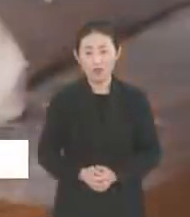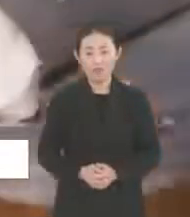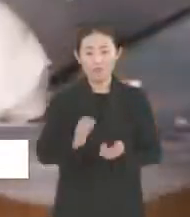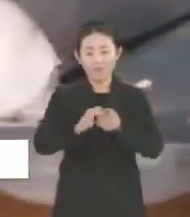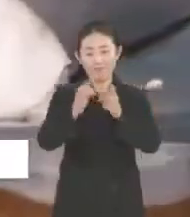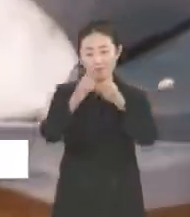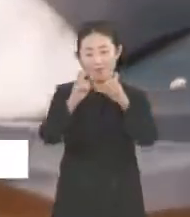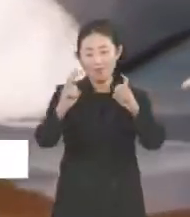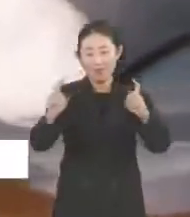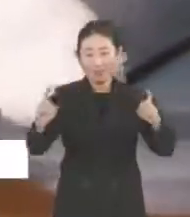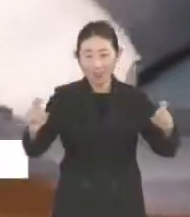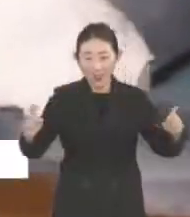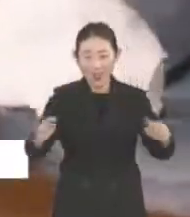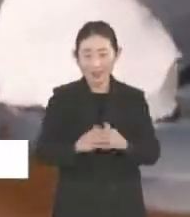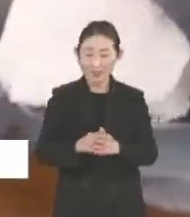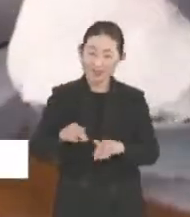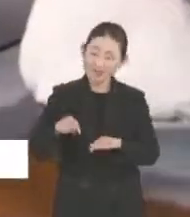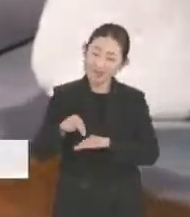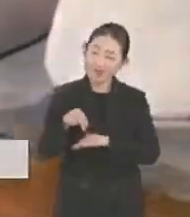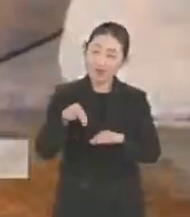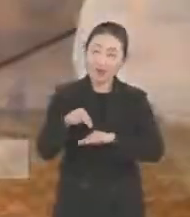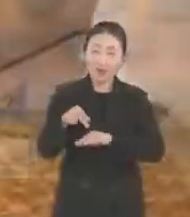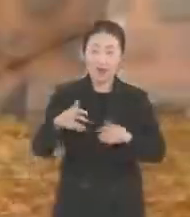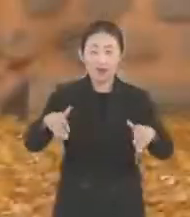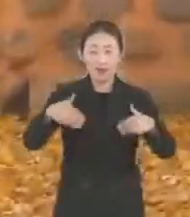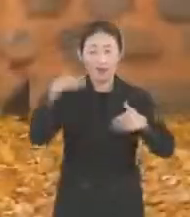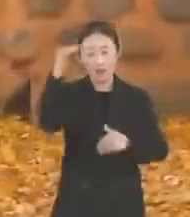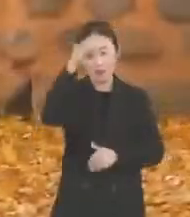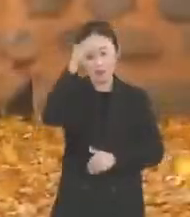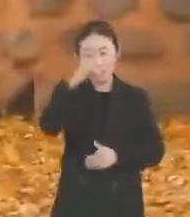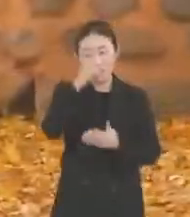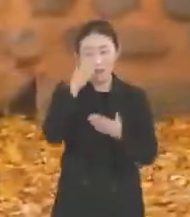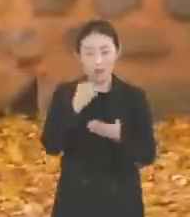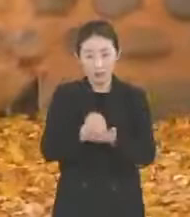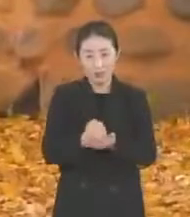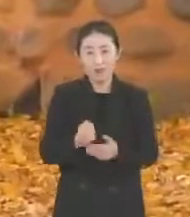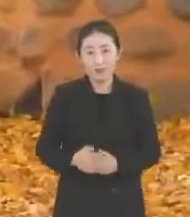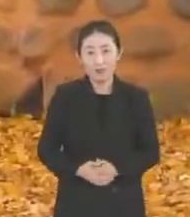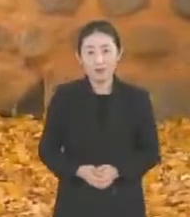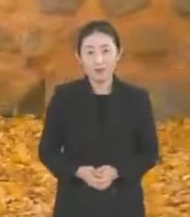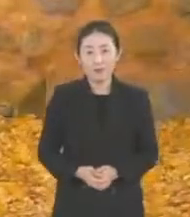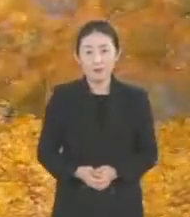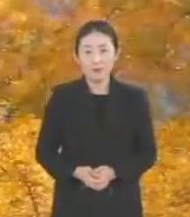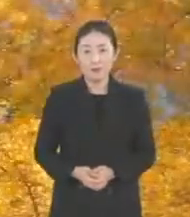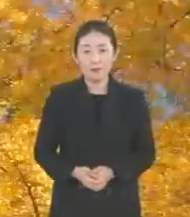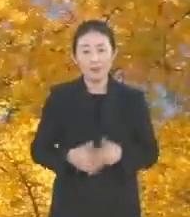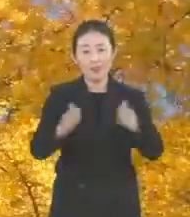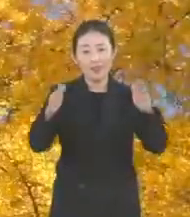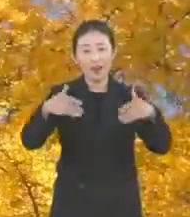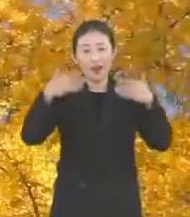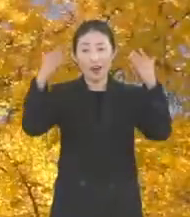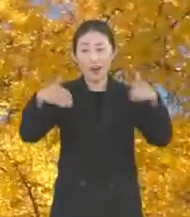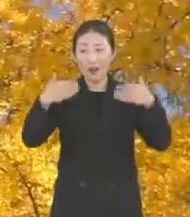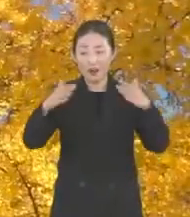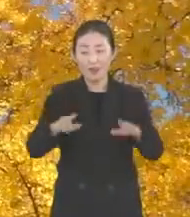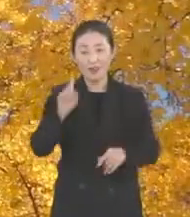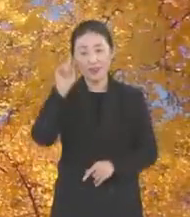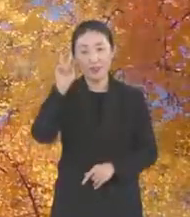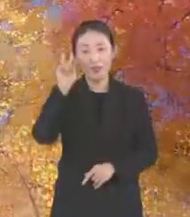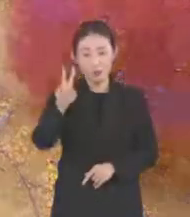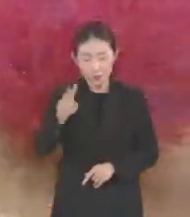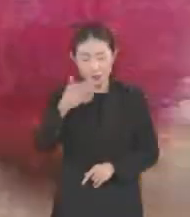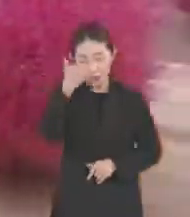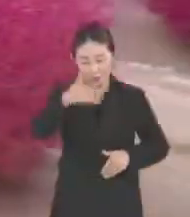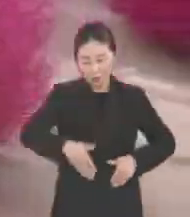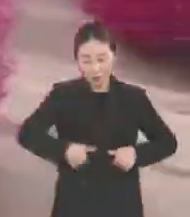집에 담장을 따라 걸어보는 건 늦가을의 정치를 만끽하는데 그만입니다 가을이 깊어가는 이번 주말